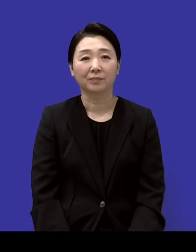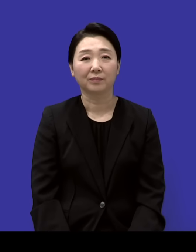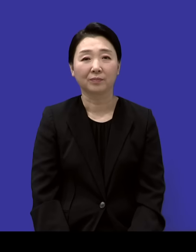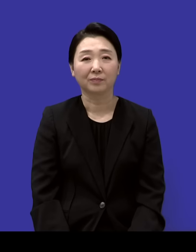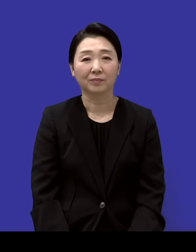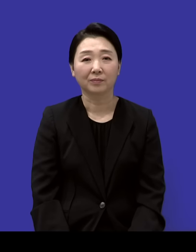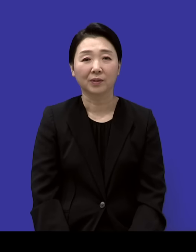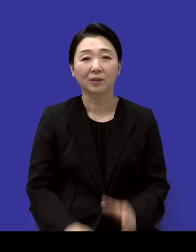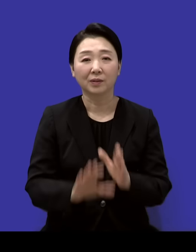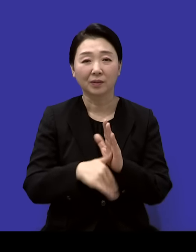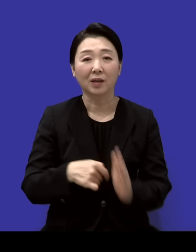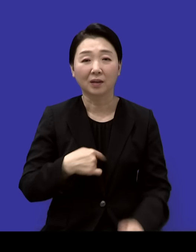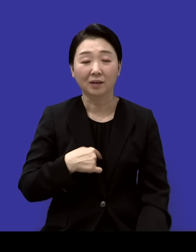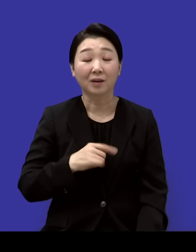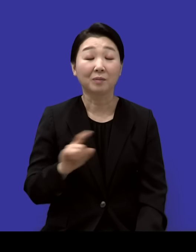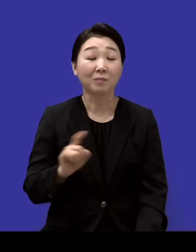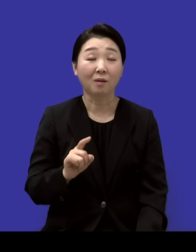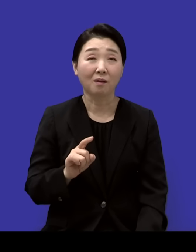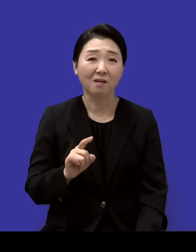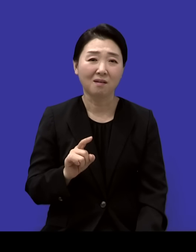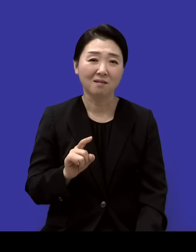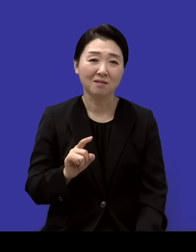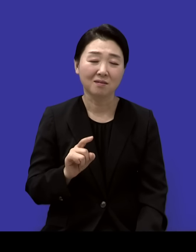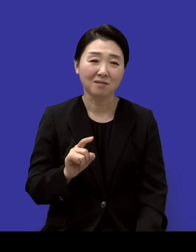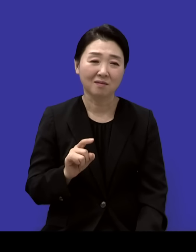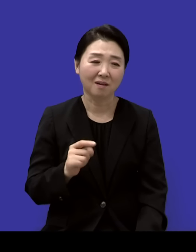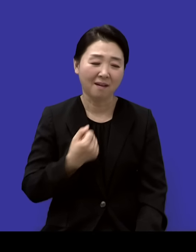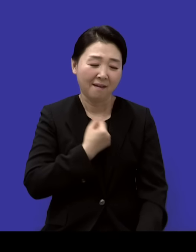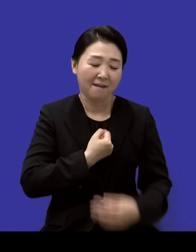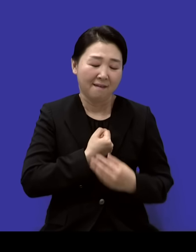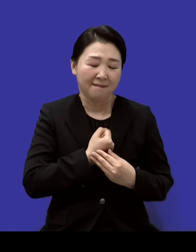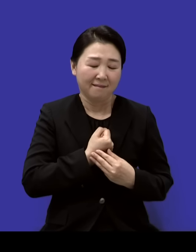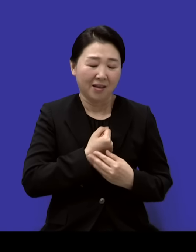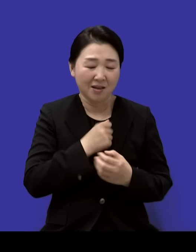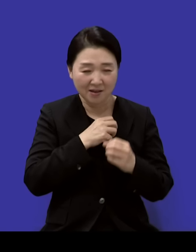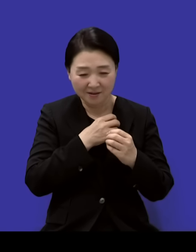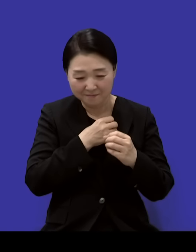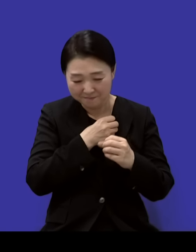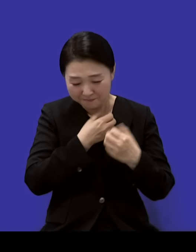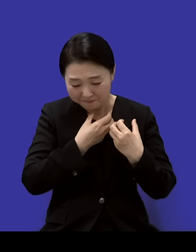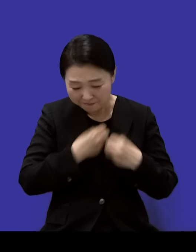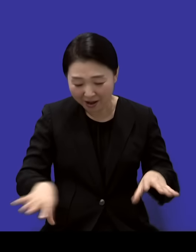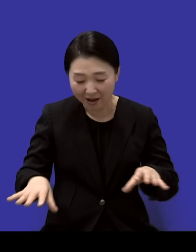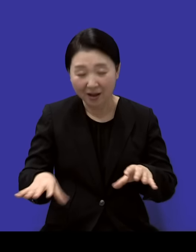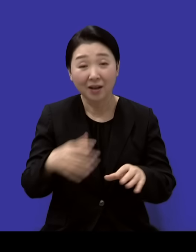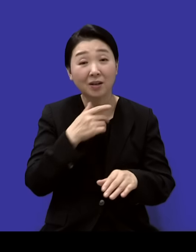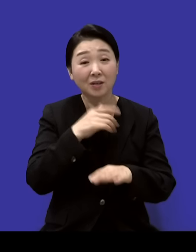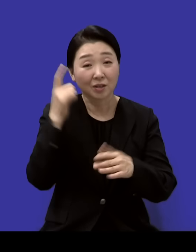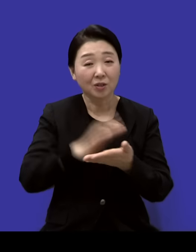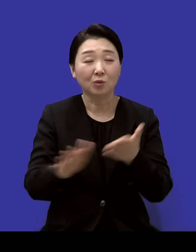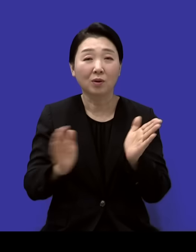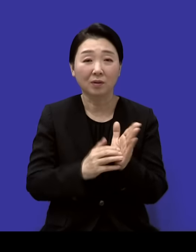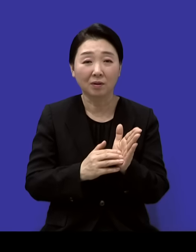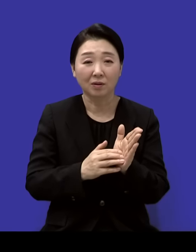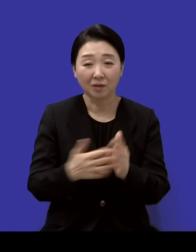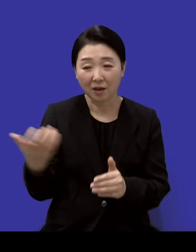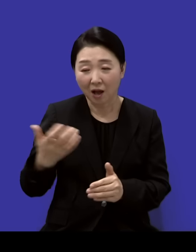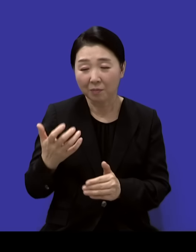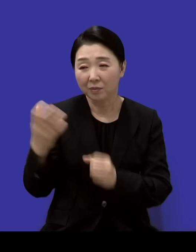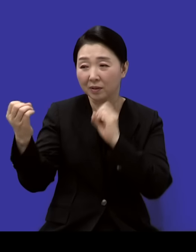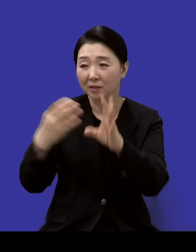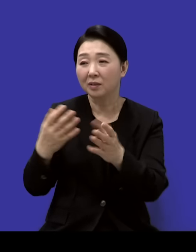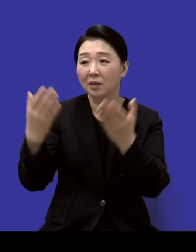그때 제가 또 이만했던 그 덩어리가 빵 뚫려지면서 네. 내 모든 아픔이 내게 응답 주시지 않고